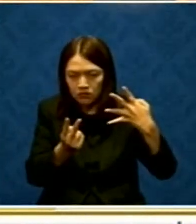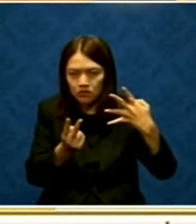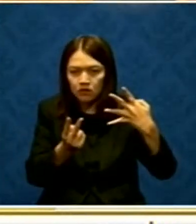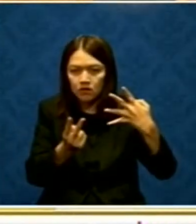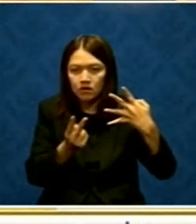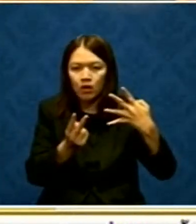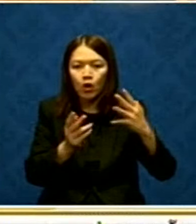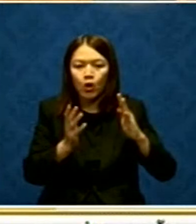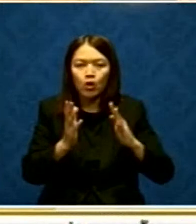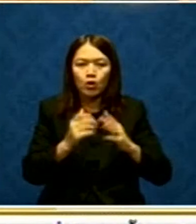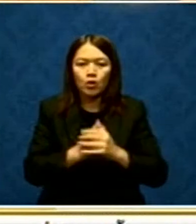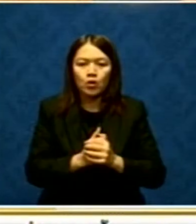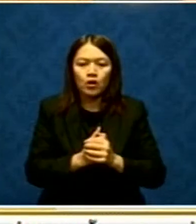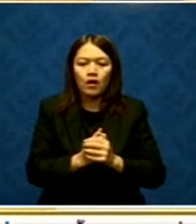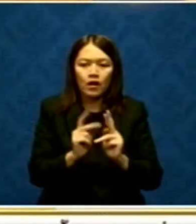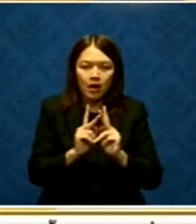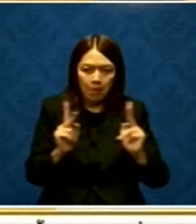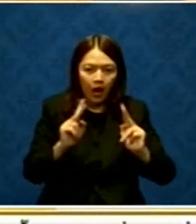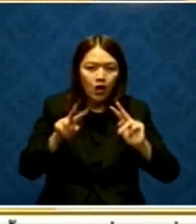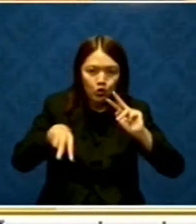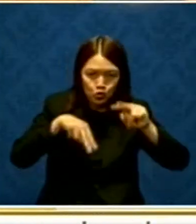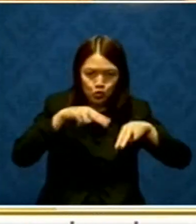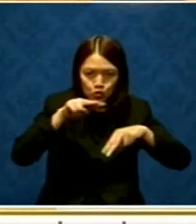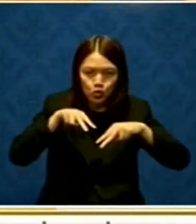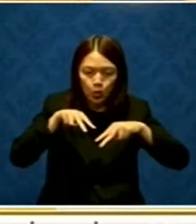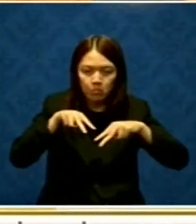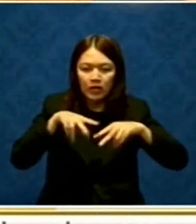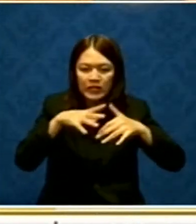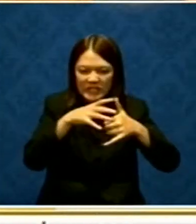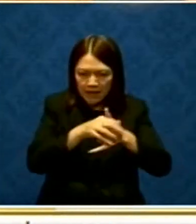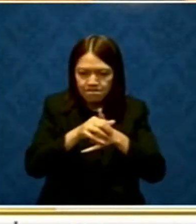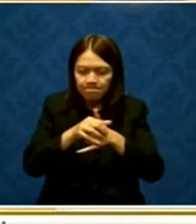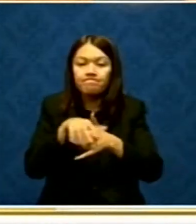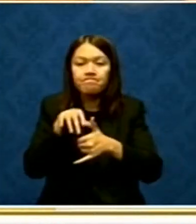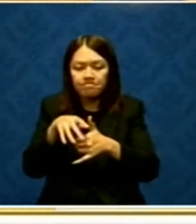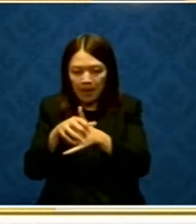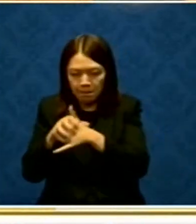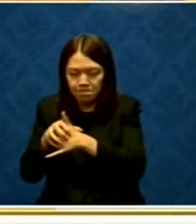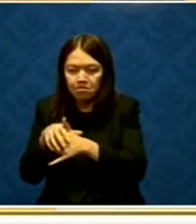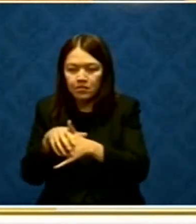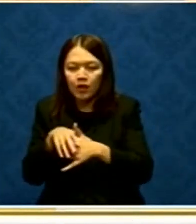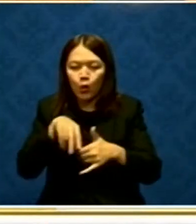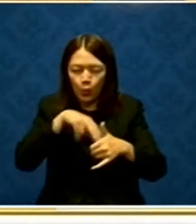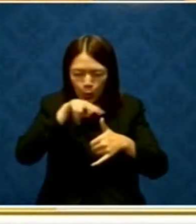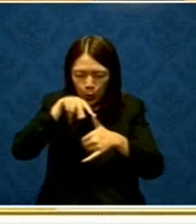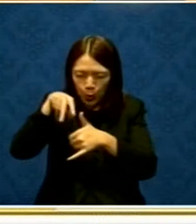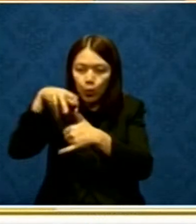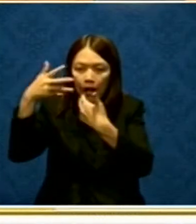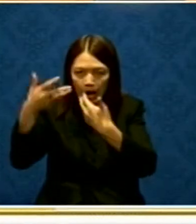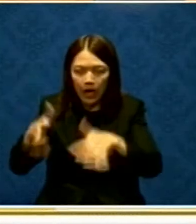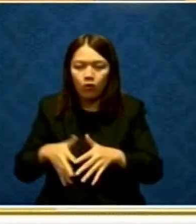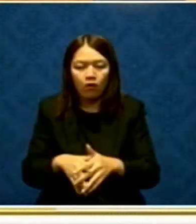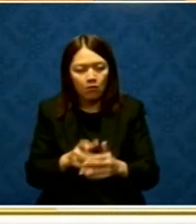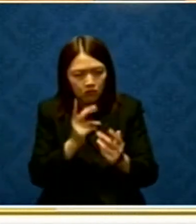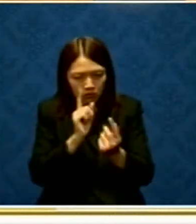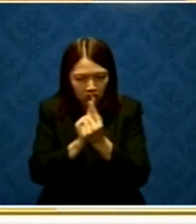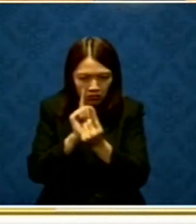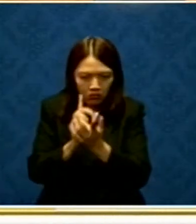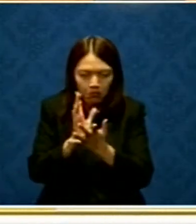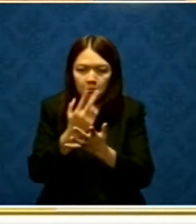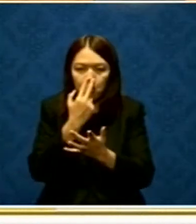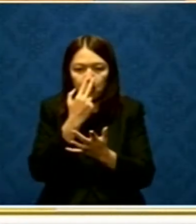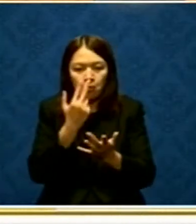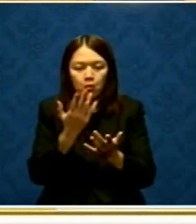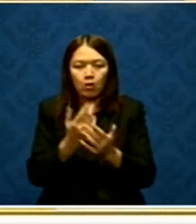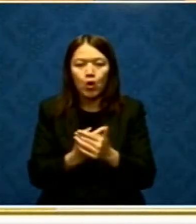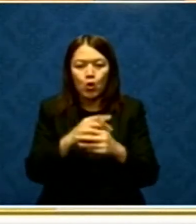ใช้ชุดตรวจหรือกรรมการตรวจสอบจากเจรทหารลงไปถ้าชุดนั้นตรวจเสร็จพบไม่พบก็มีชุด